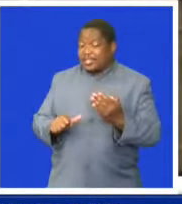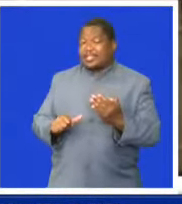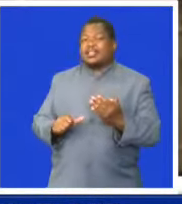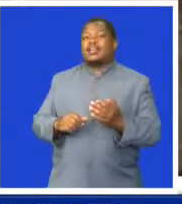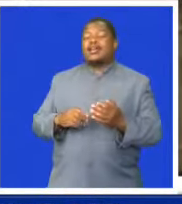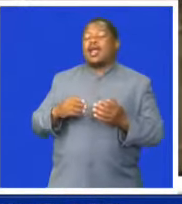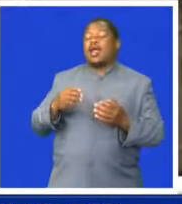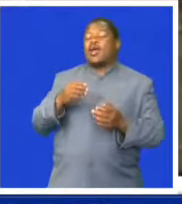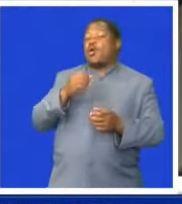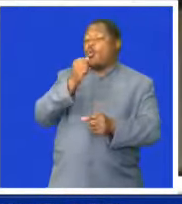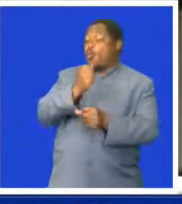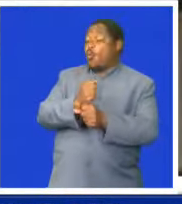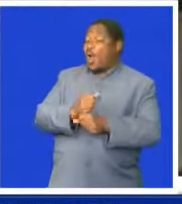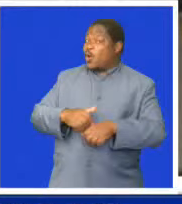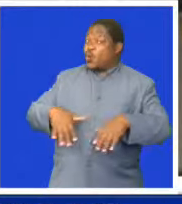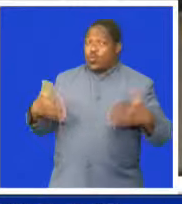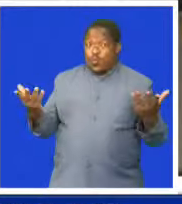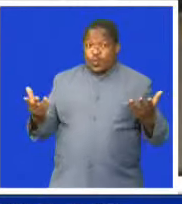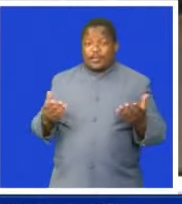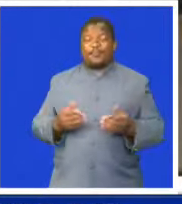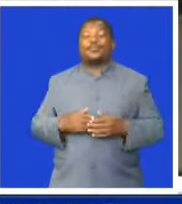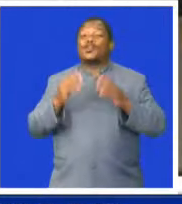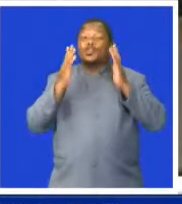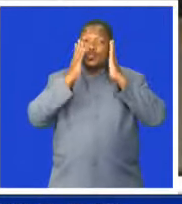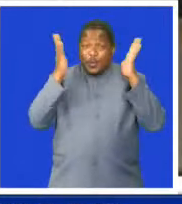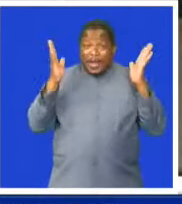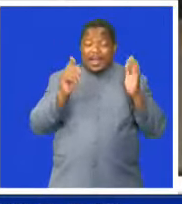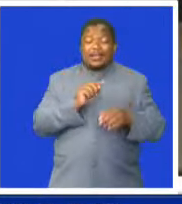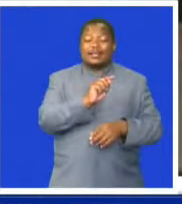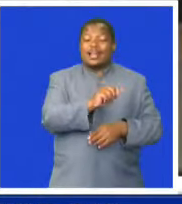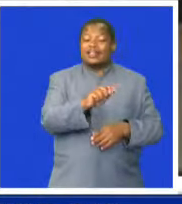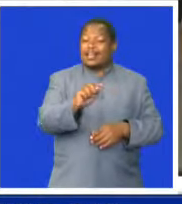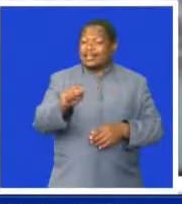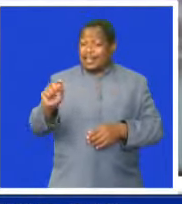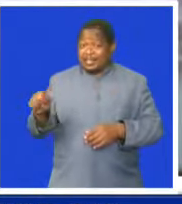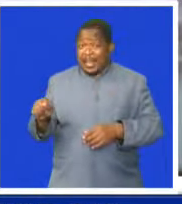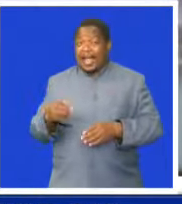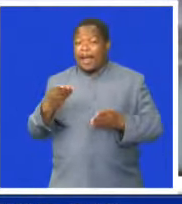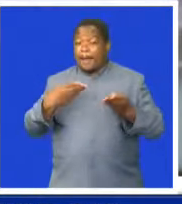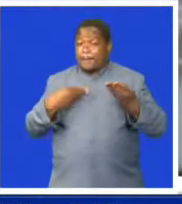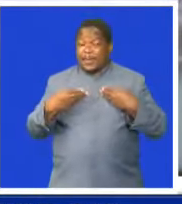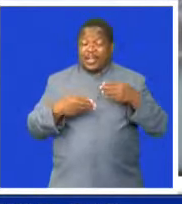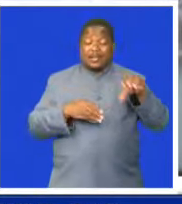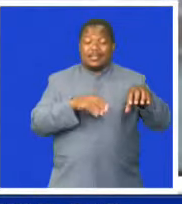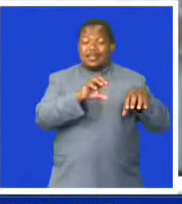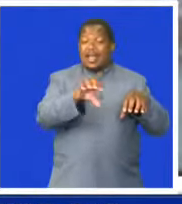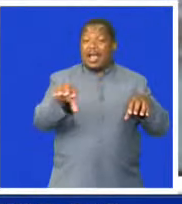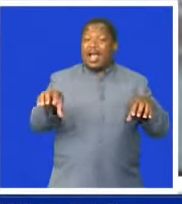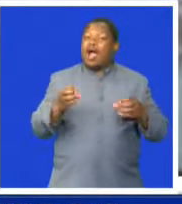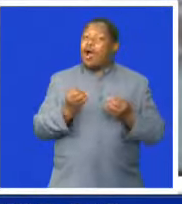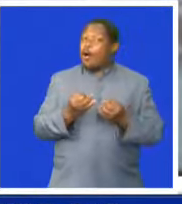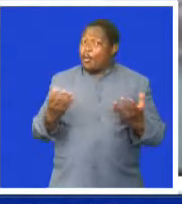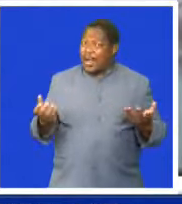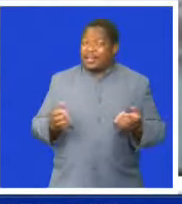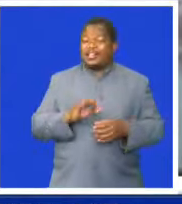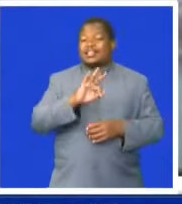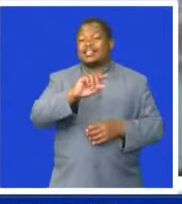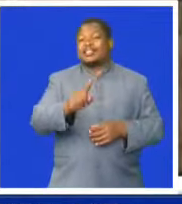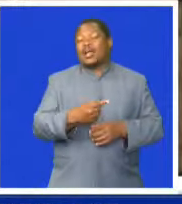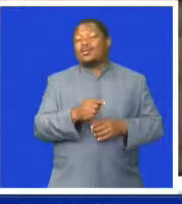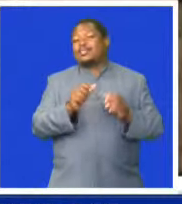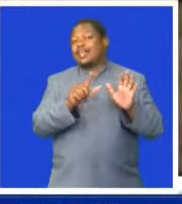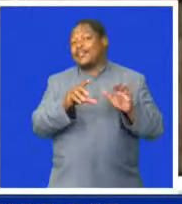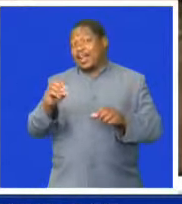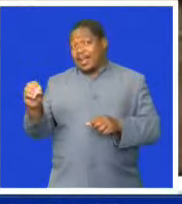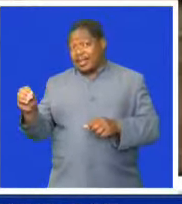3700 businesses. Lebeka affectekile lacashe more than 18,000 abantu labo sibukelwe irent irent